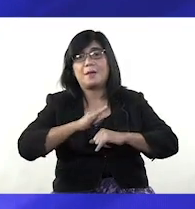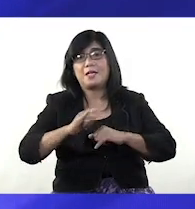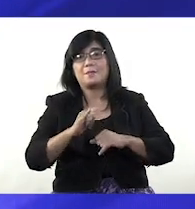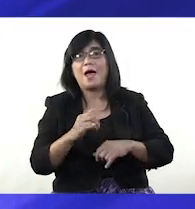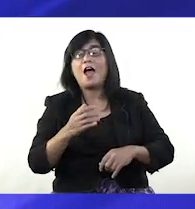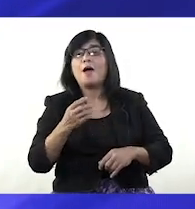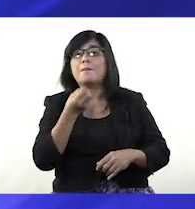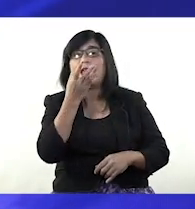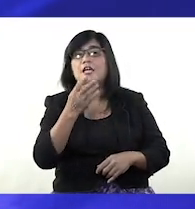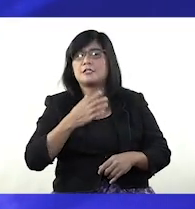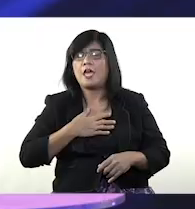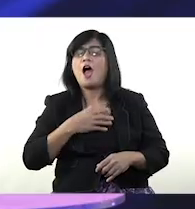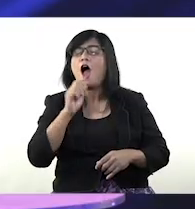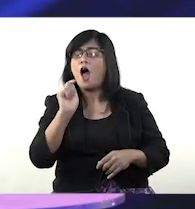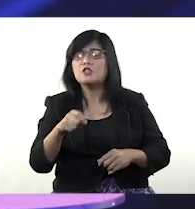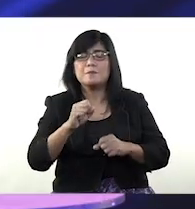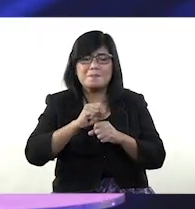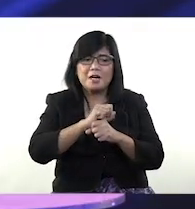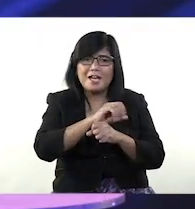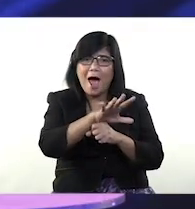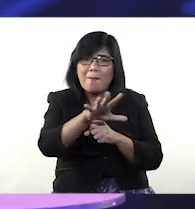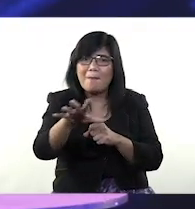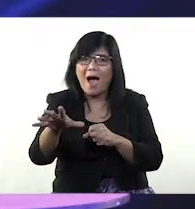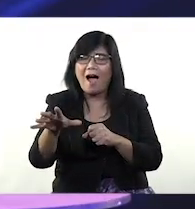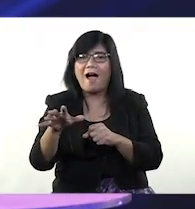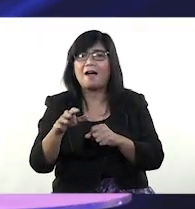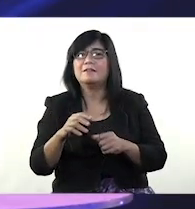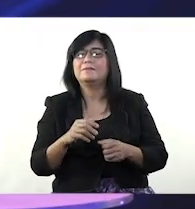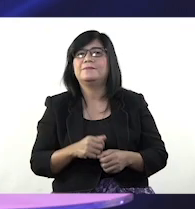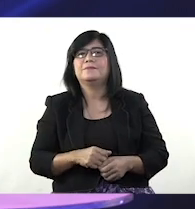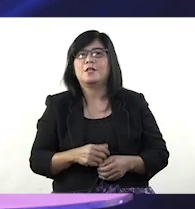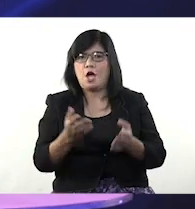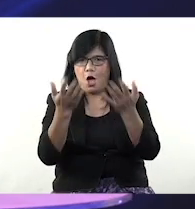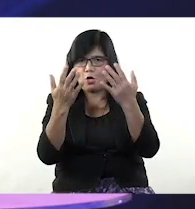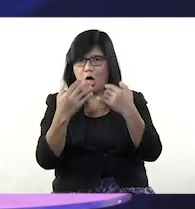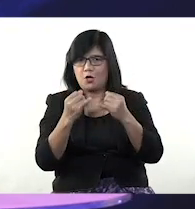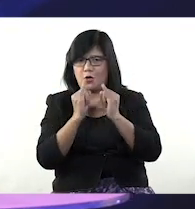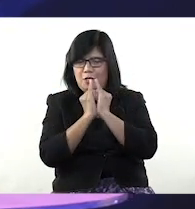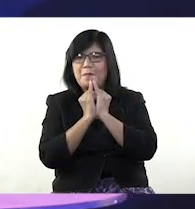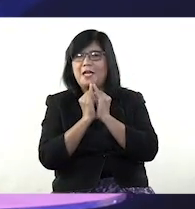saya harus berdampak Ayo dong Kan kita udah sepakat ini kan ibadah